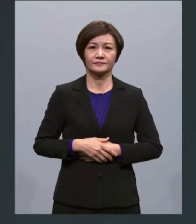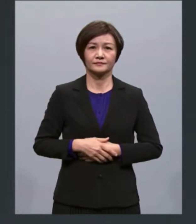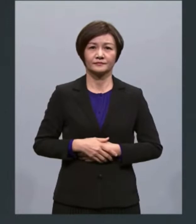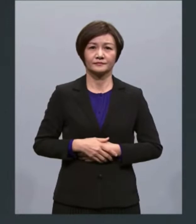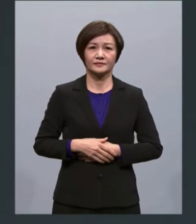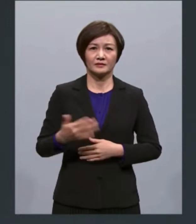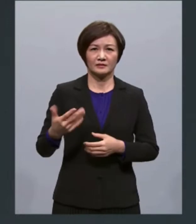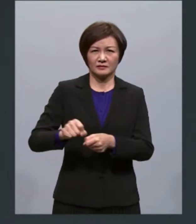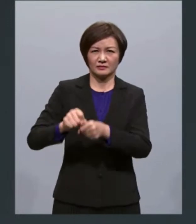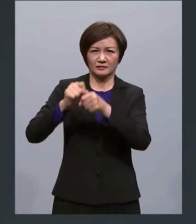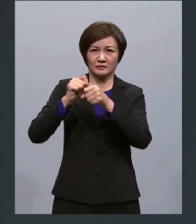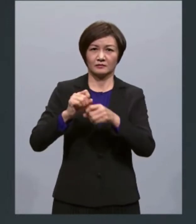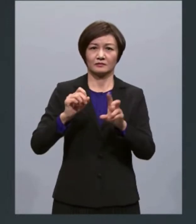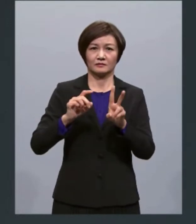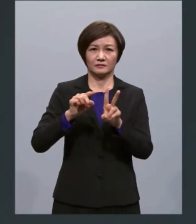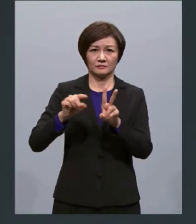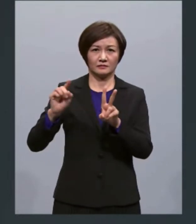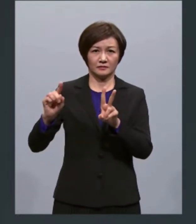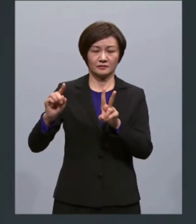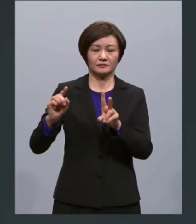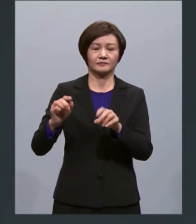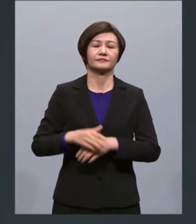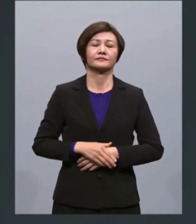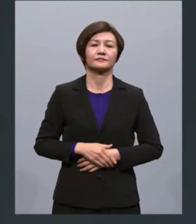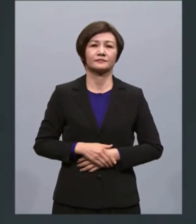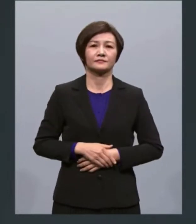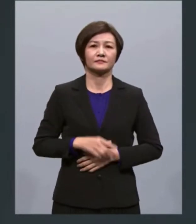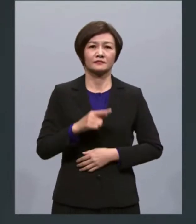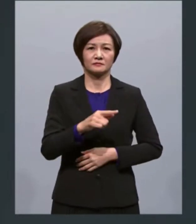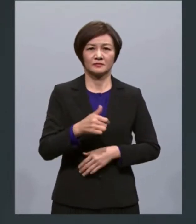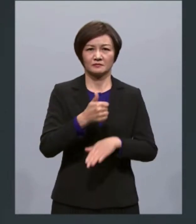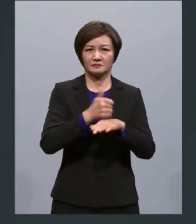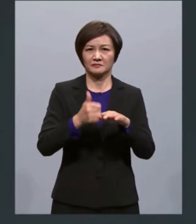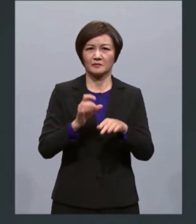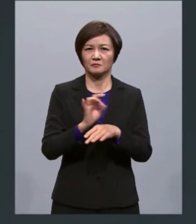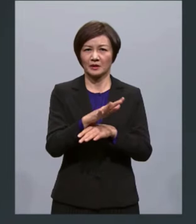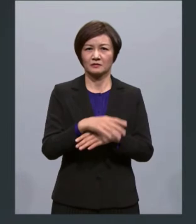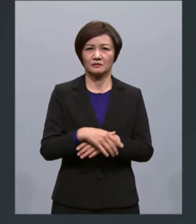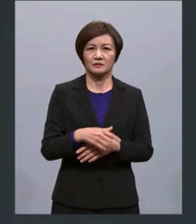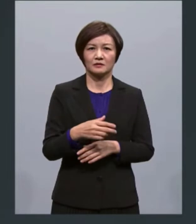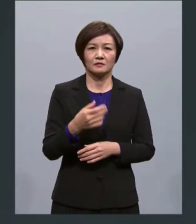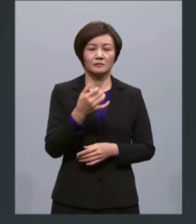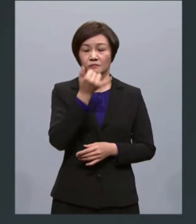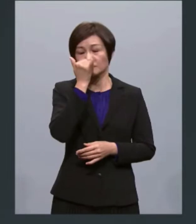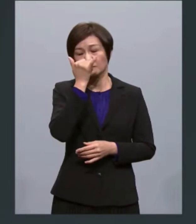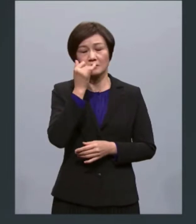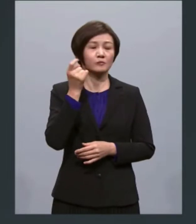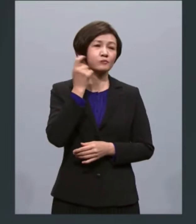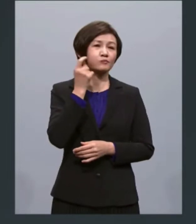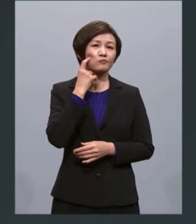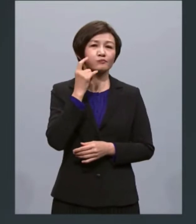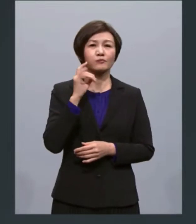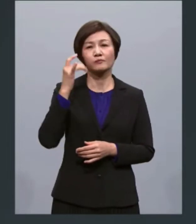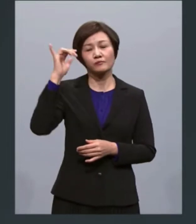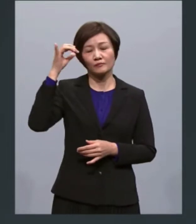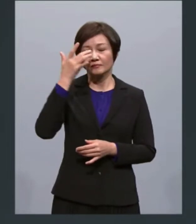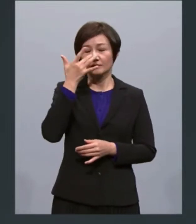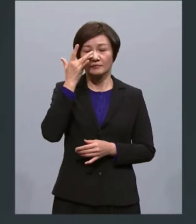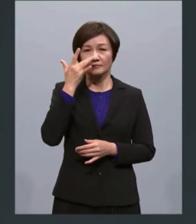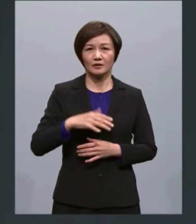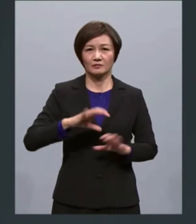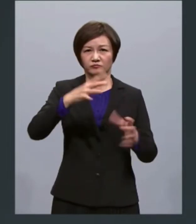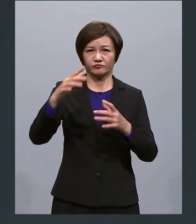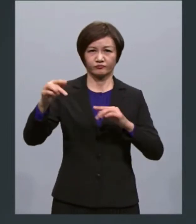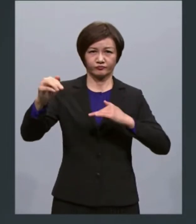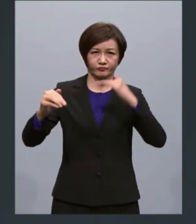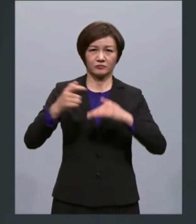准年增加的 2.1%。我们必须换掉这一个装睡叫不醒的政府，让台湾真正与世界接轨。